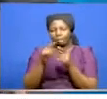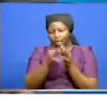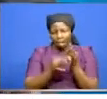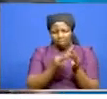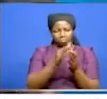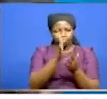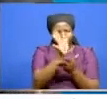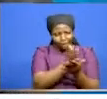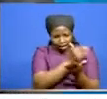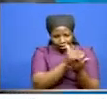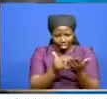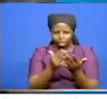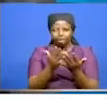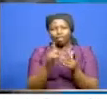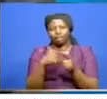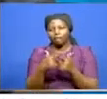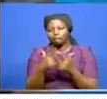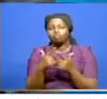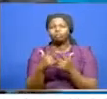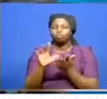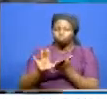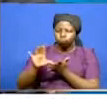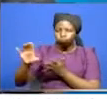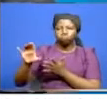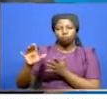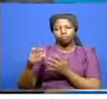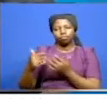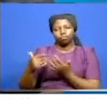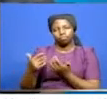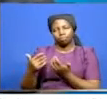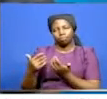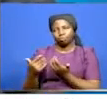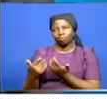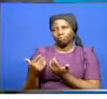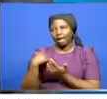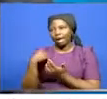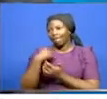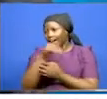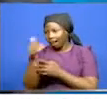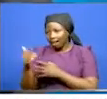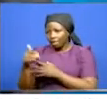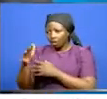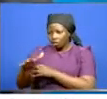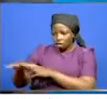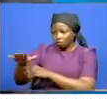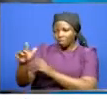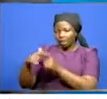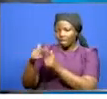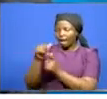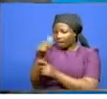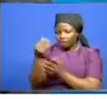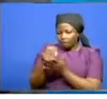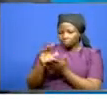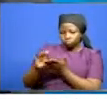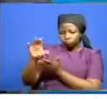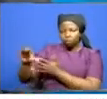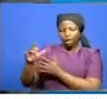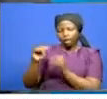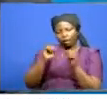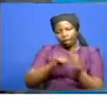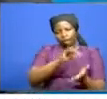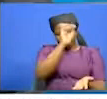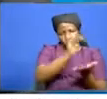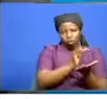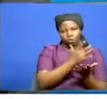nyingine, ndio fedha nyingine iwekwe katika hiyo constituency mpya, itapunguza ile constituency yangu na pesa at least